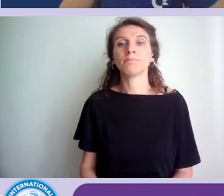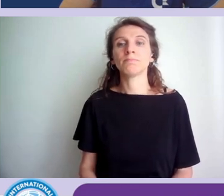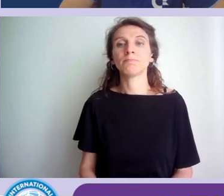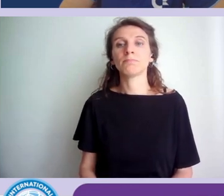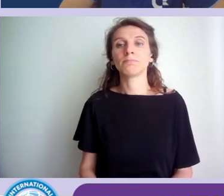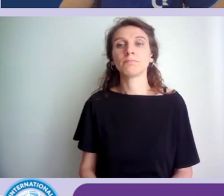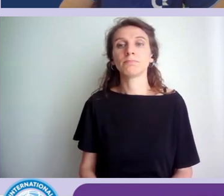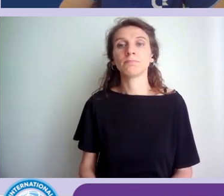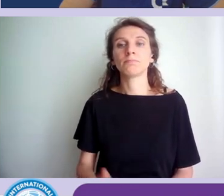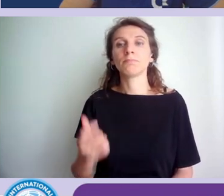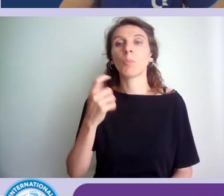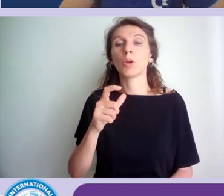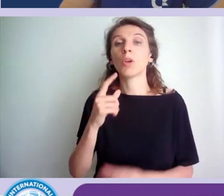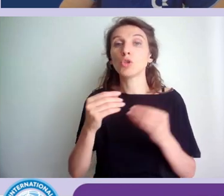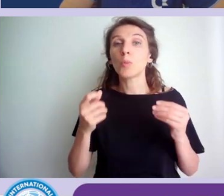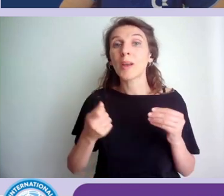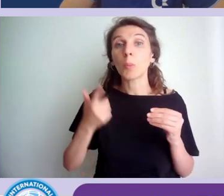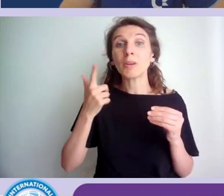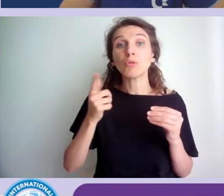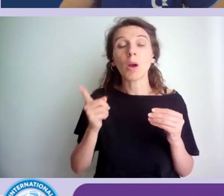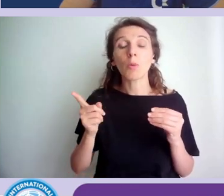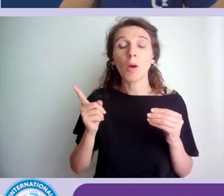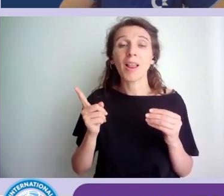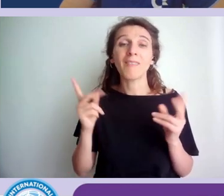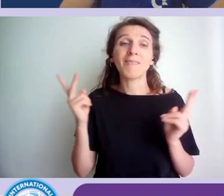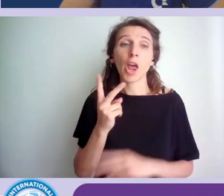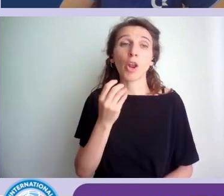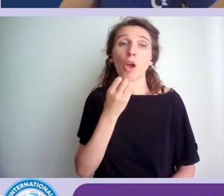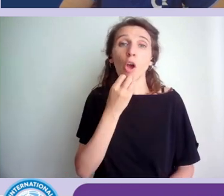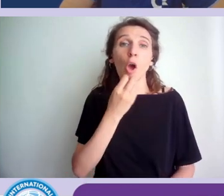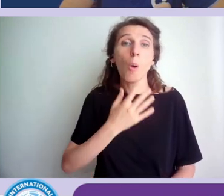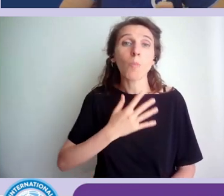diciamo lo strumento principale è buon senso